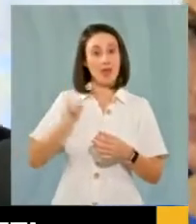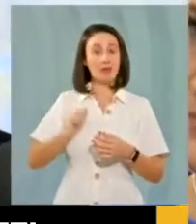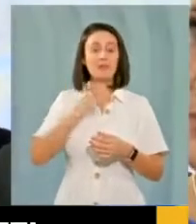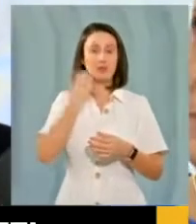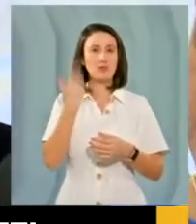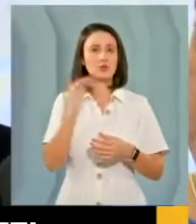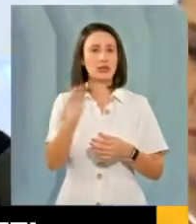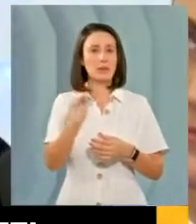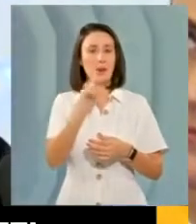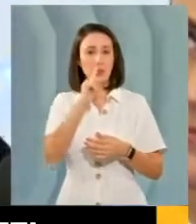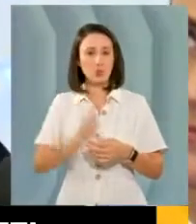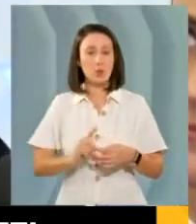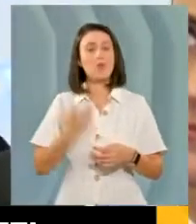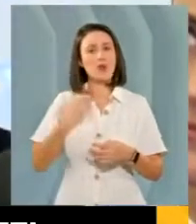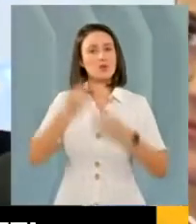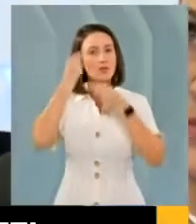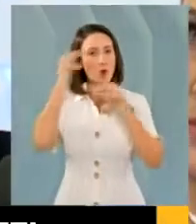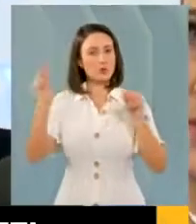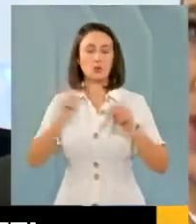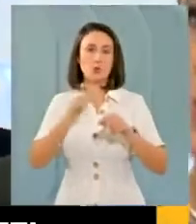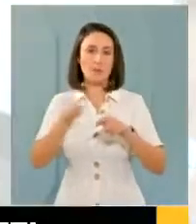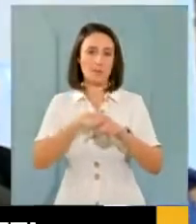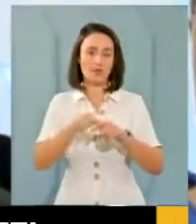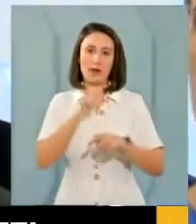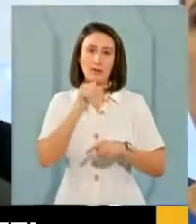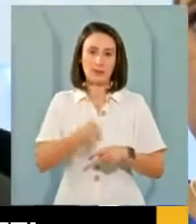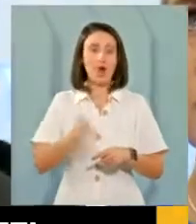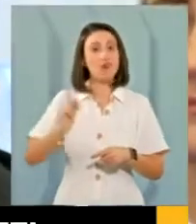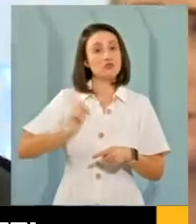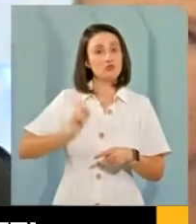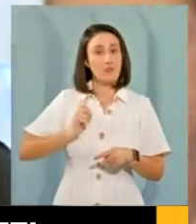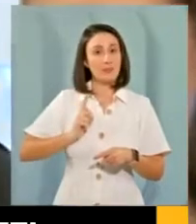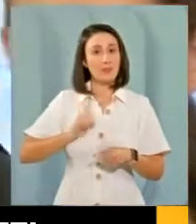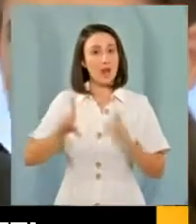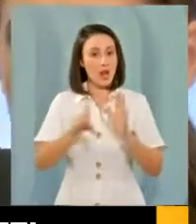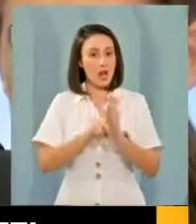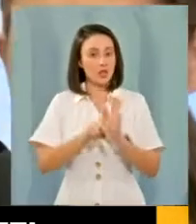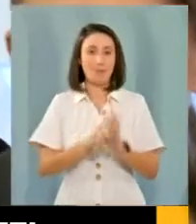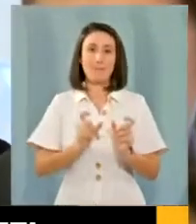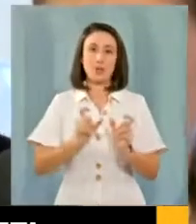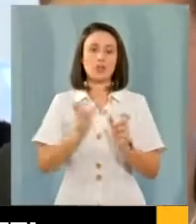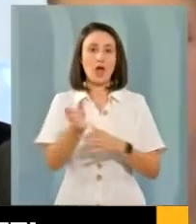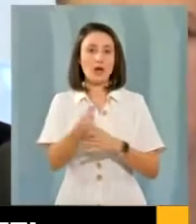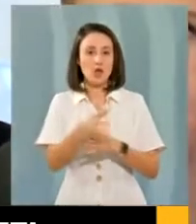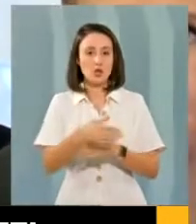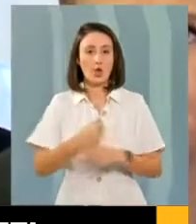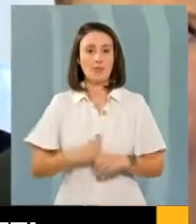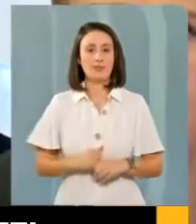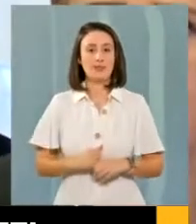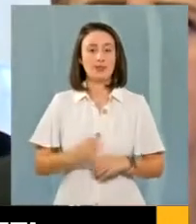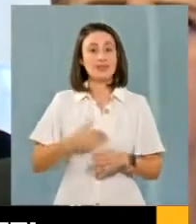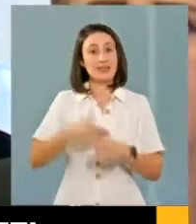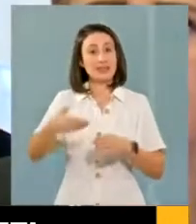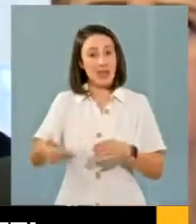fost întrebat la Buzău, vreau să vă anunț că nu s-a modificat nimic. Așteptăm legile siguranței naționale să